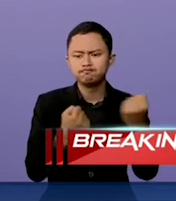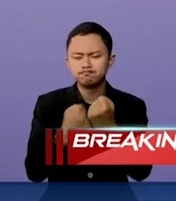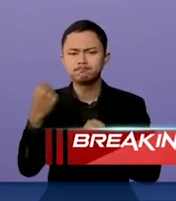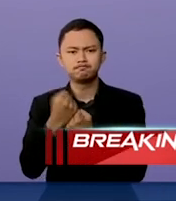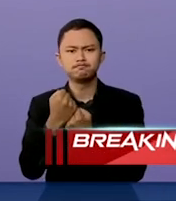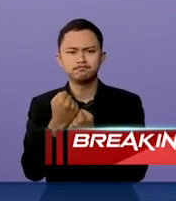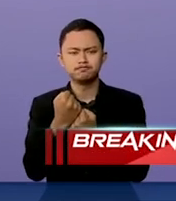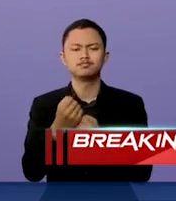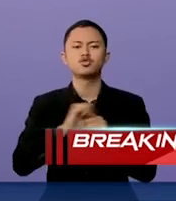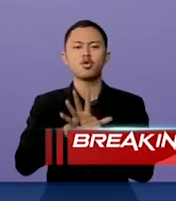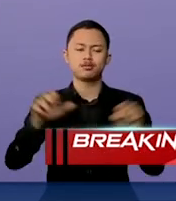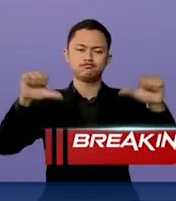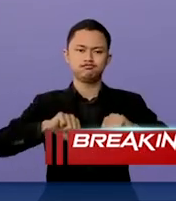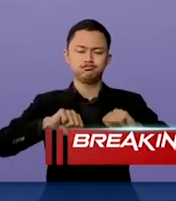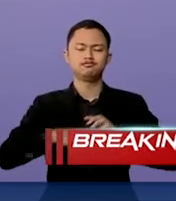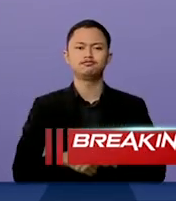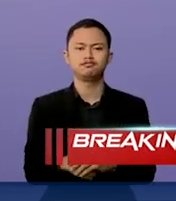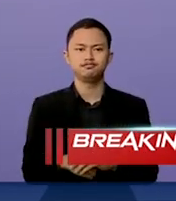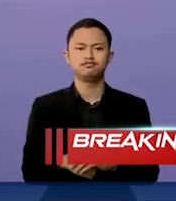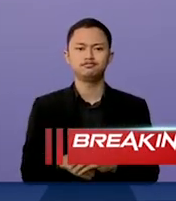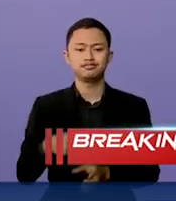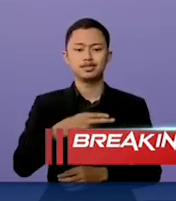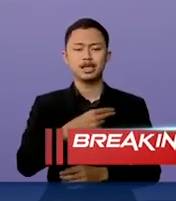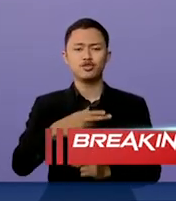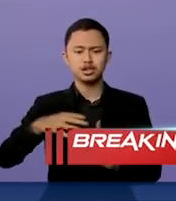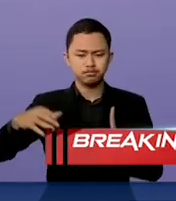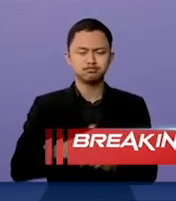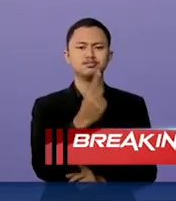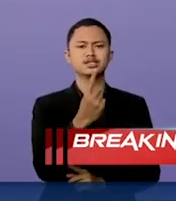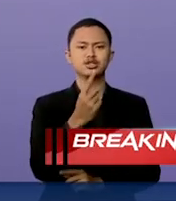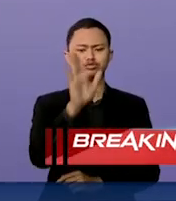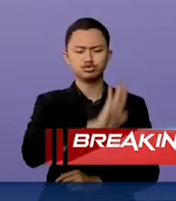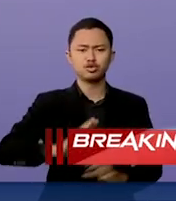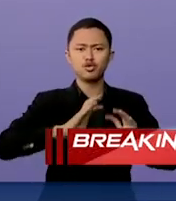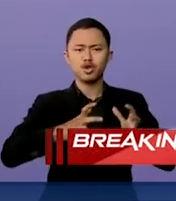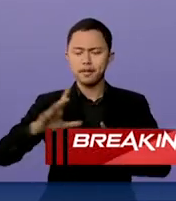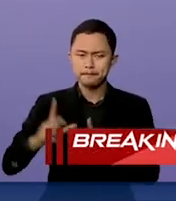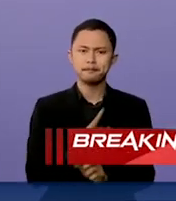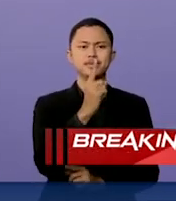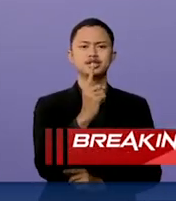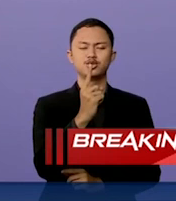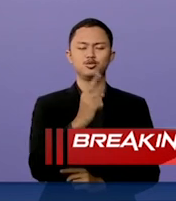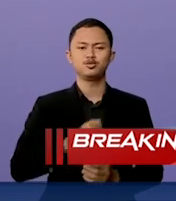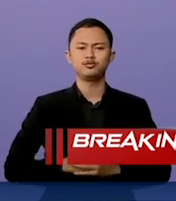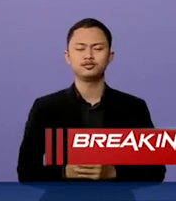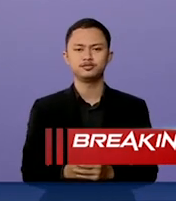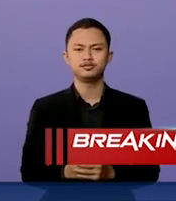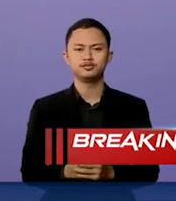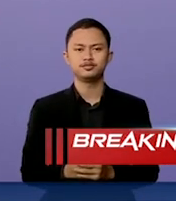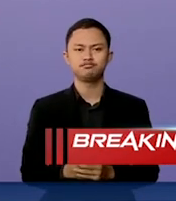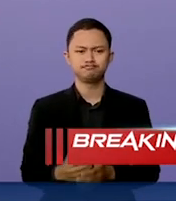Global solidarity persatuan Indonesia dan solidaritas dunia Hai Oleh karena itu